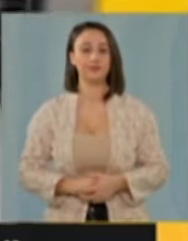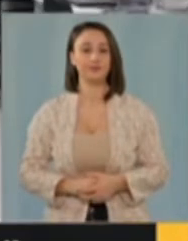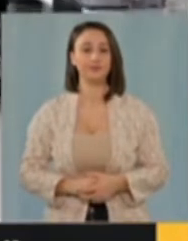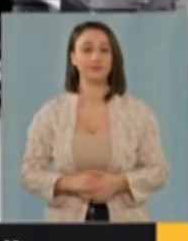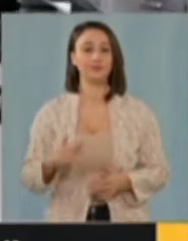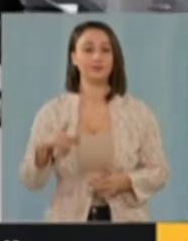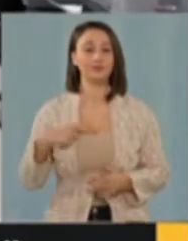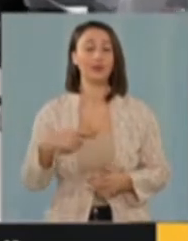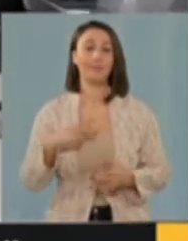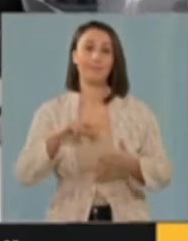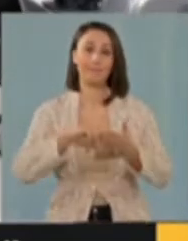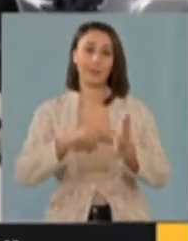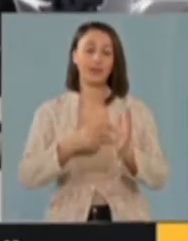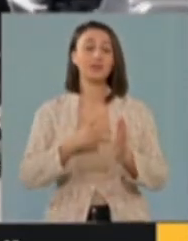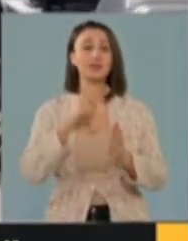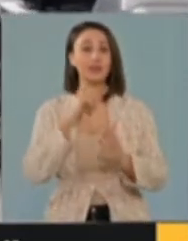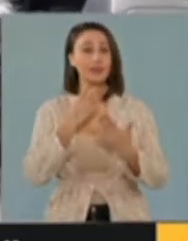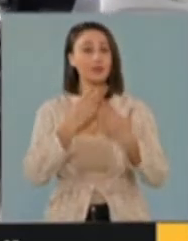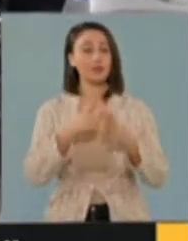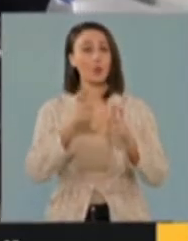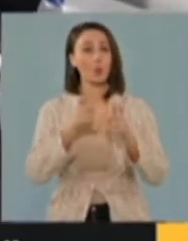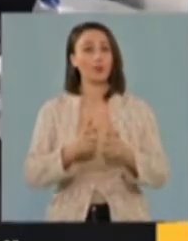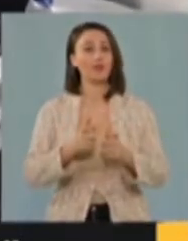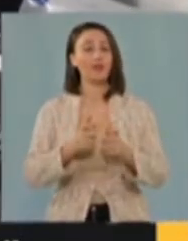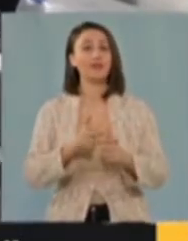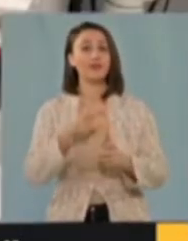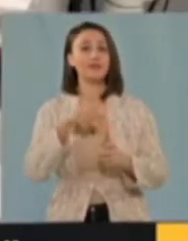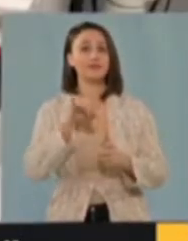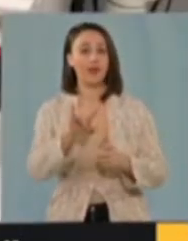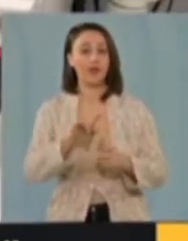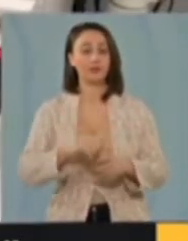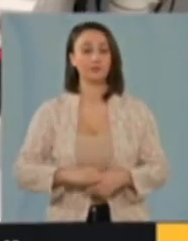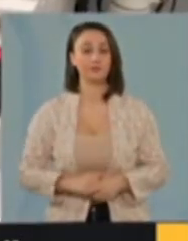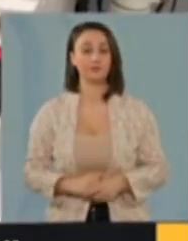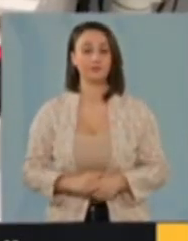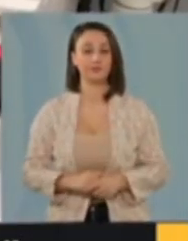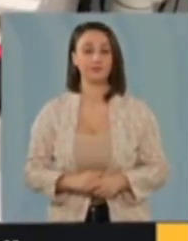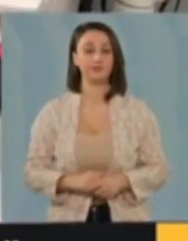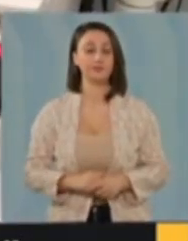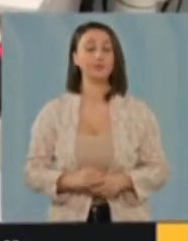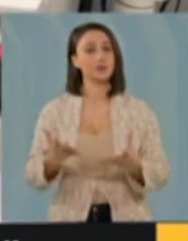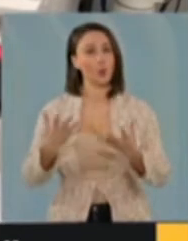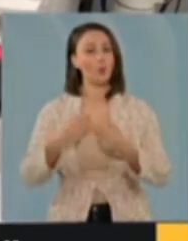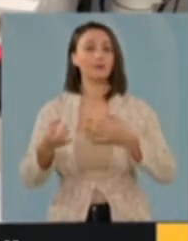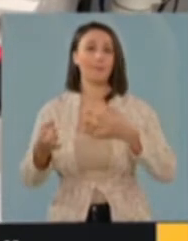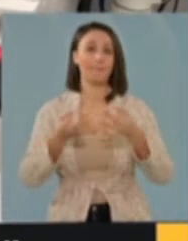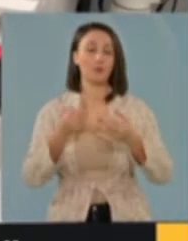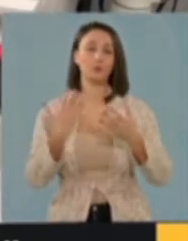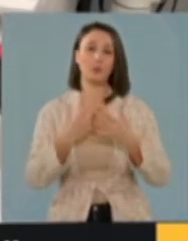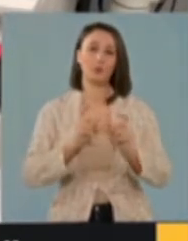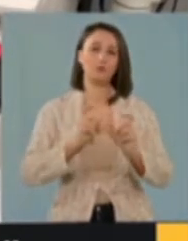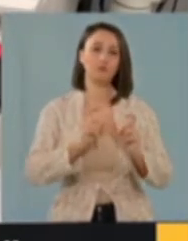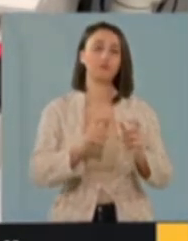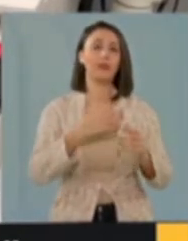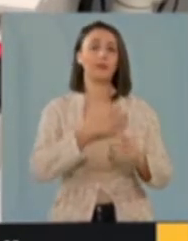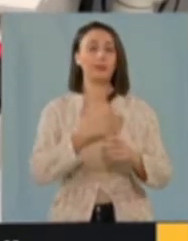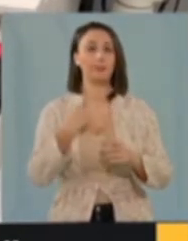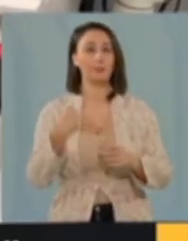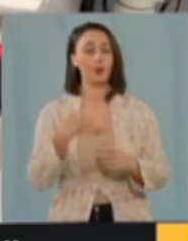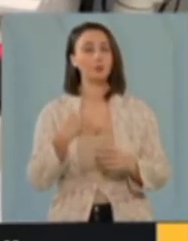Suntem pregătiți să deschidem unitatea de la Lescani. S-au luat toate măsurile pentru asigurarea